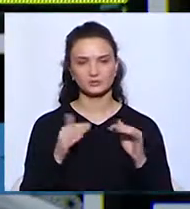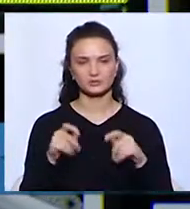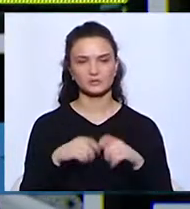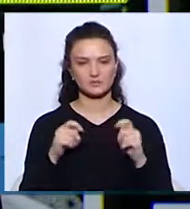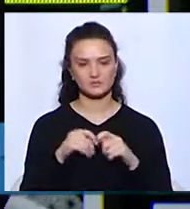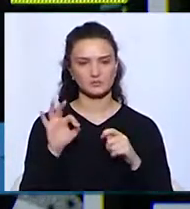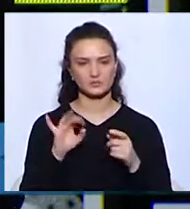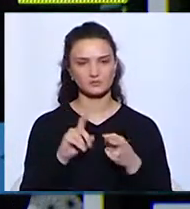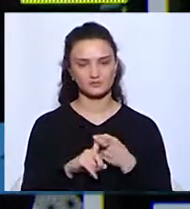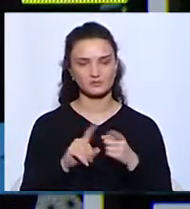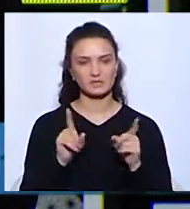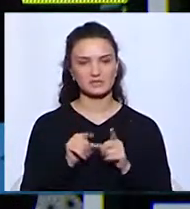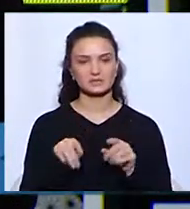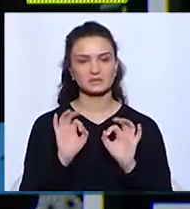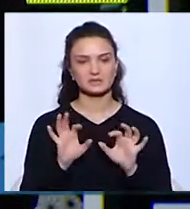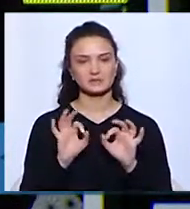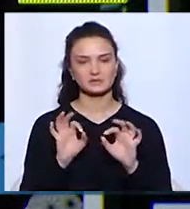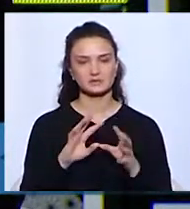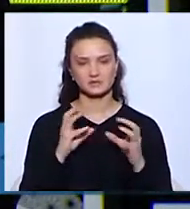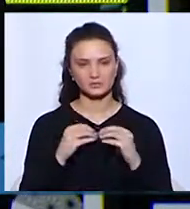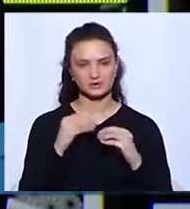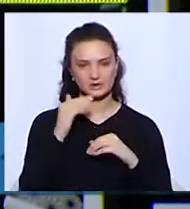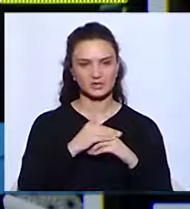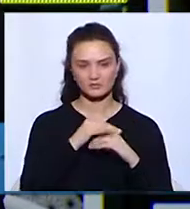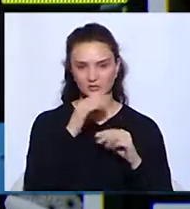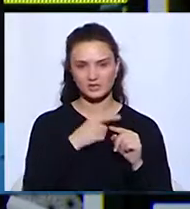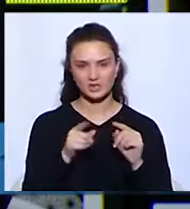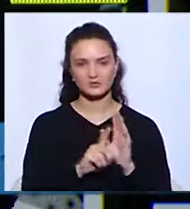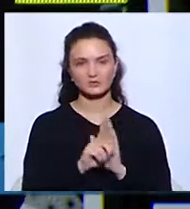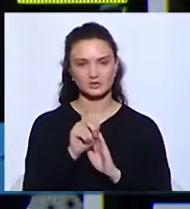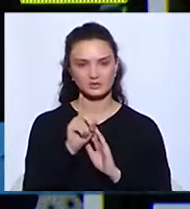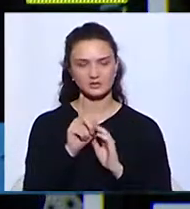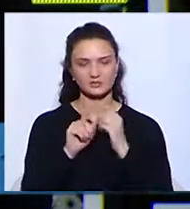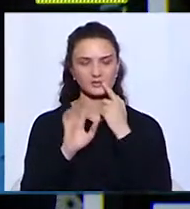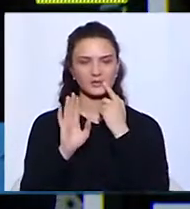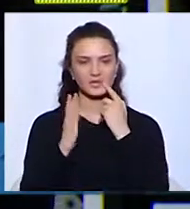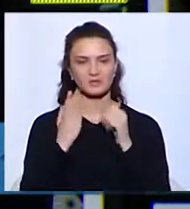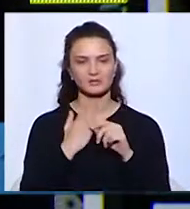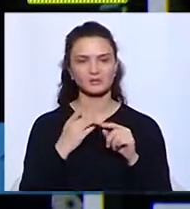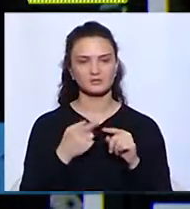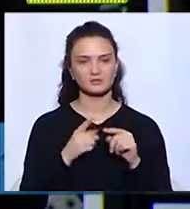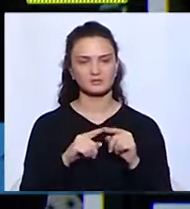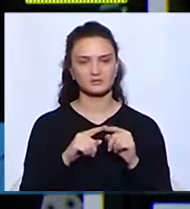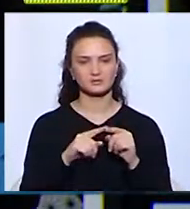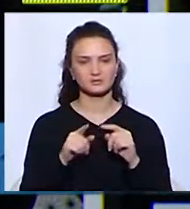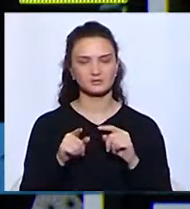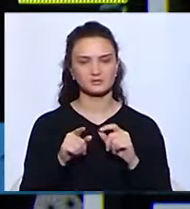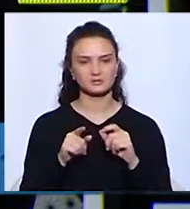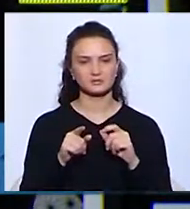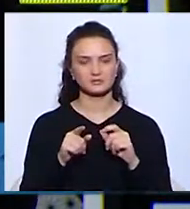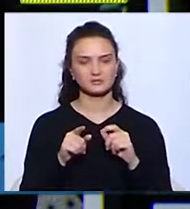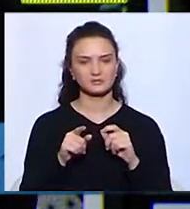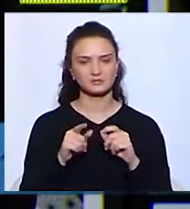დარღვევებს უკავშირდება. ასეთი ტკივილები ძირითადად საღამო საათებში იწყება, არა აქვს ლოკალიზაცია მკვეთრად